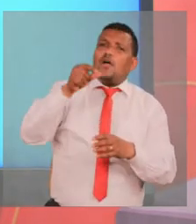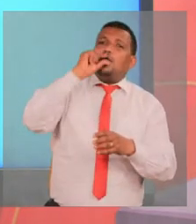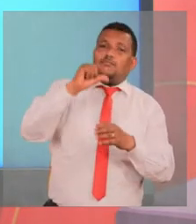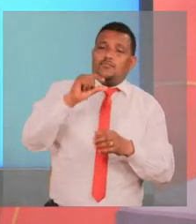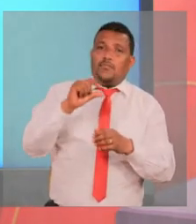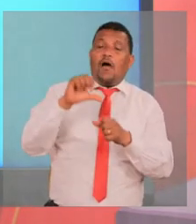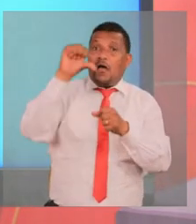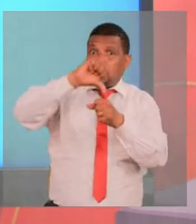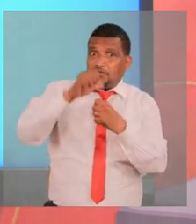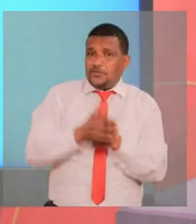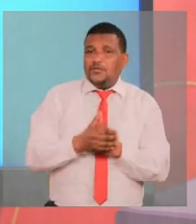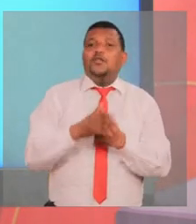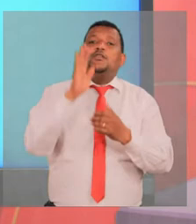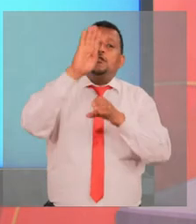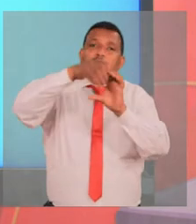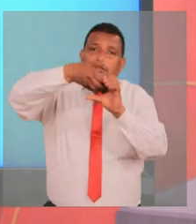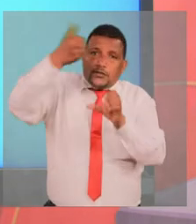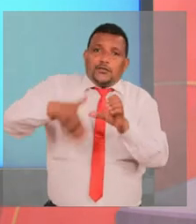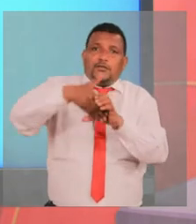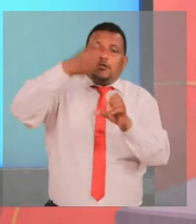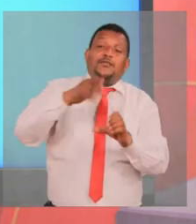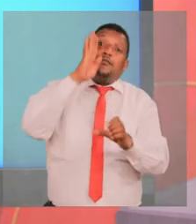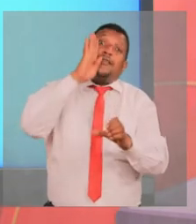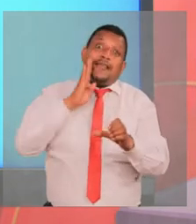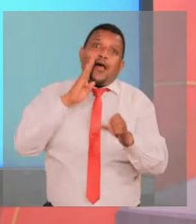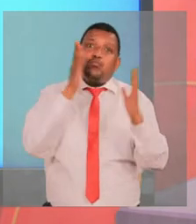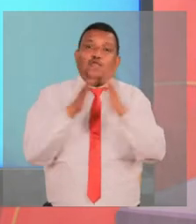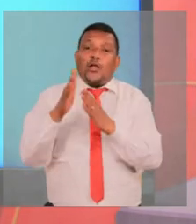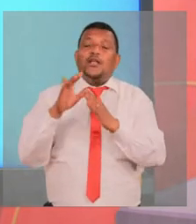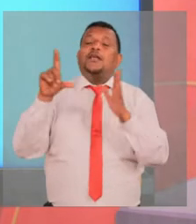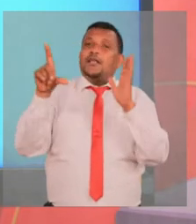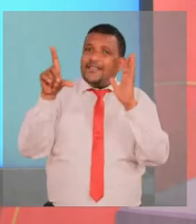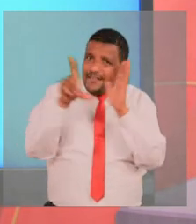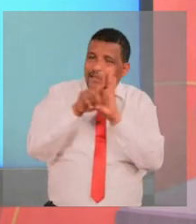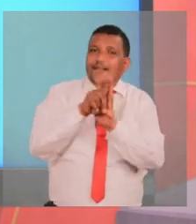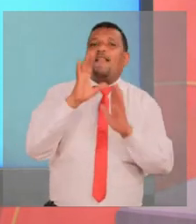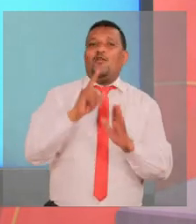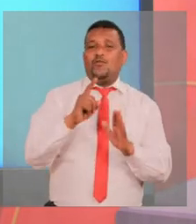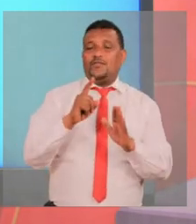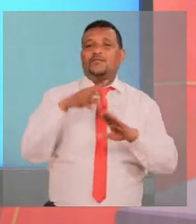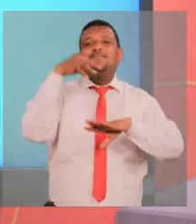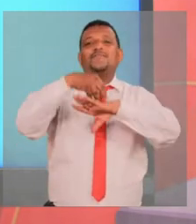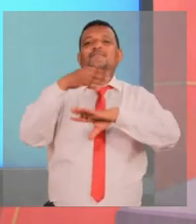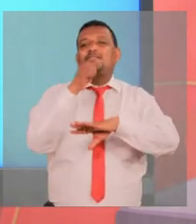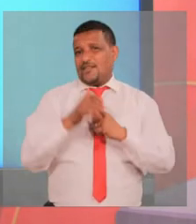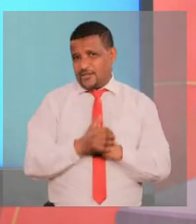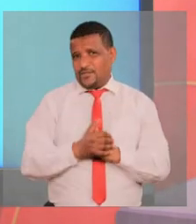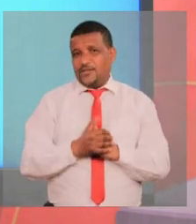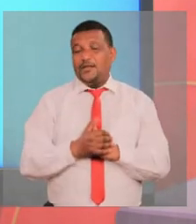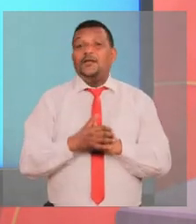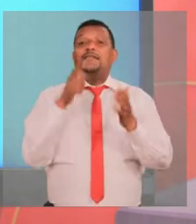प्रोडक्शन मौजूद लार लेखक बाद इनफॉरमल सेक्टर द ओल्ड इज गोल्ड चैनल